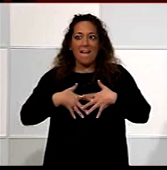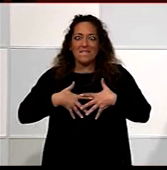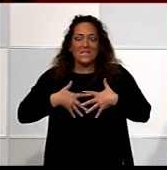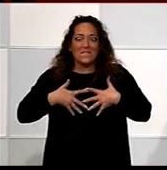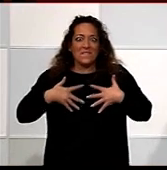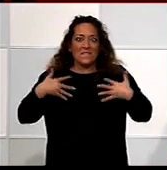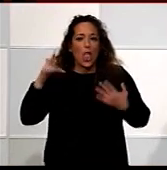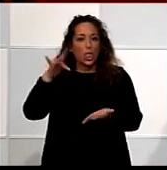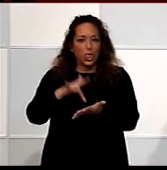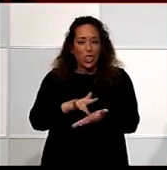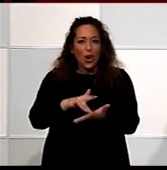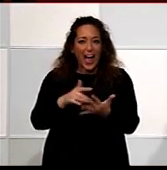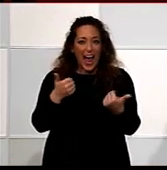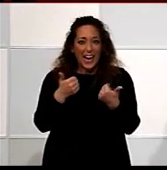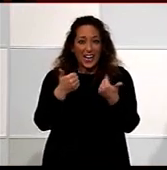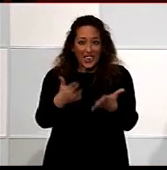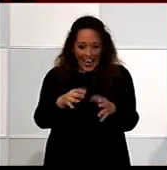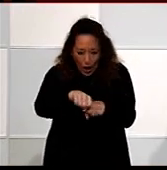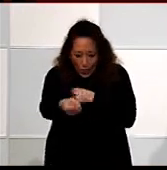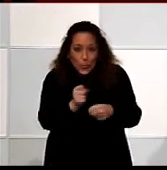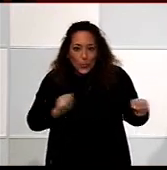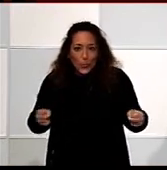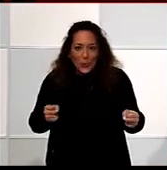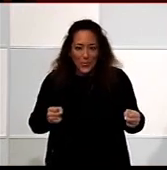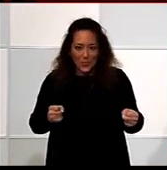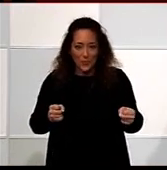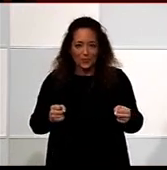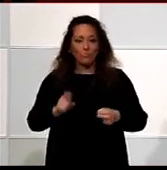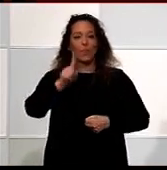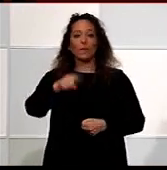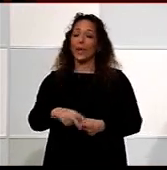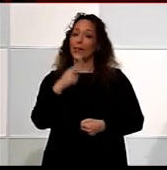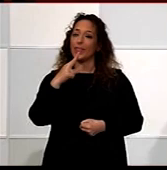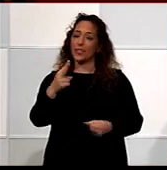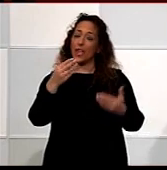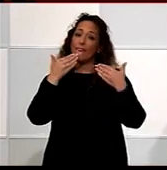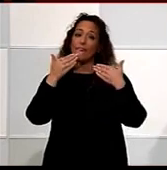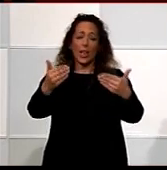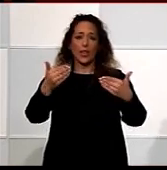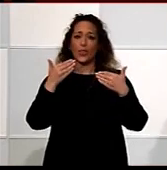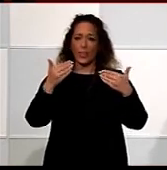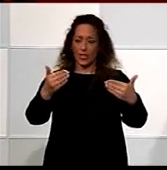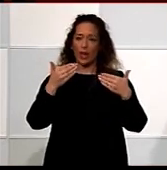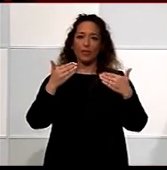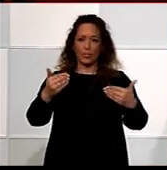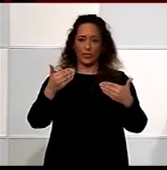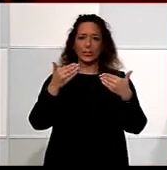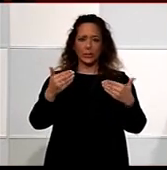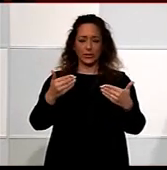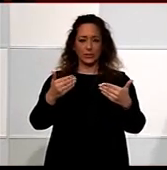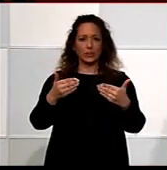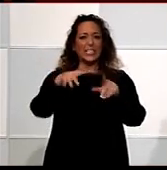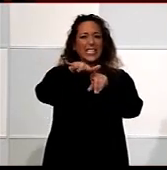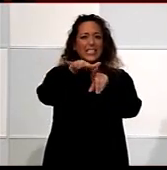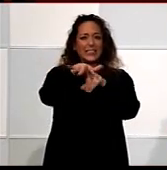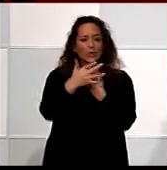un regal. Volem felicitar-vos per la manera que heu sabut afrontar les dificultats que